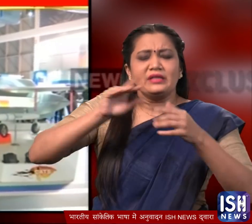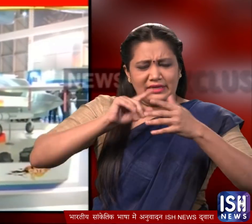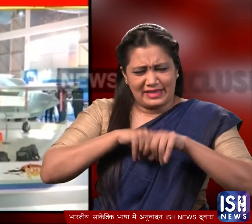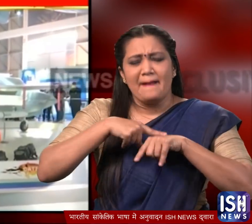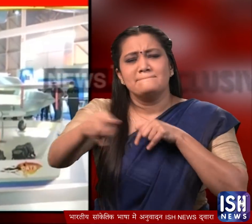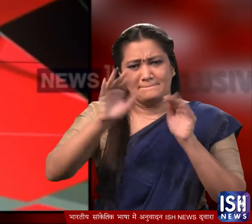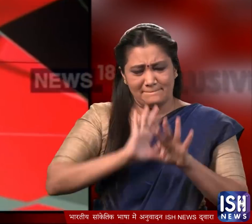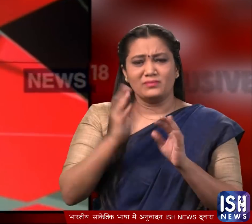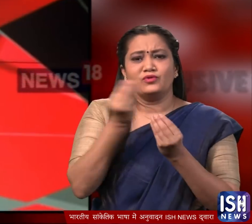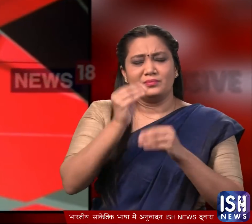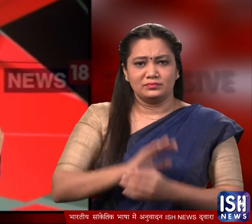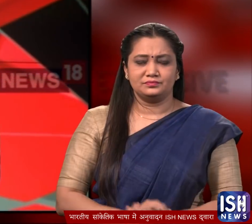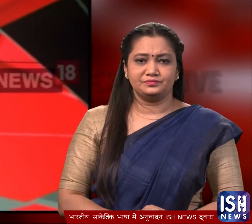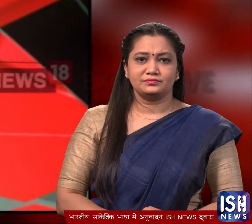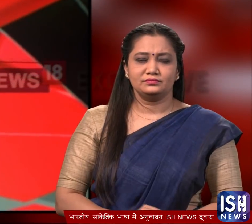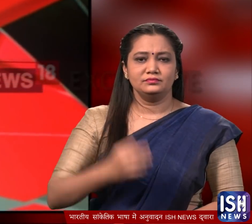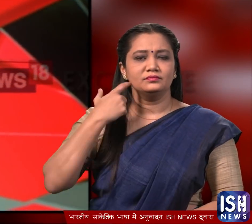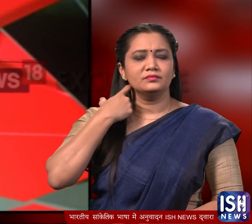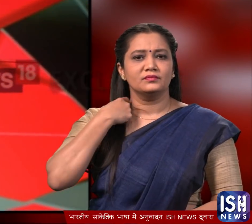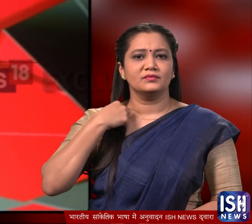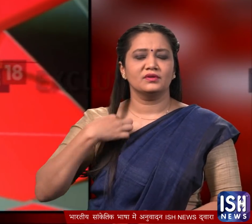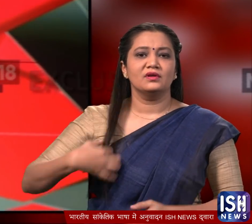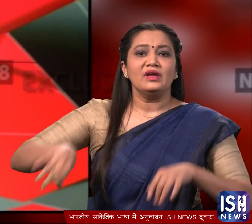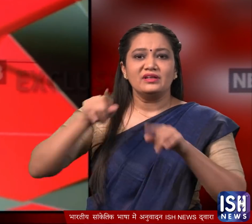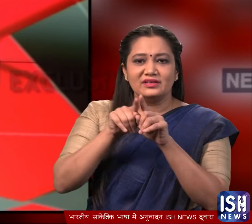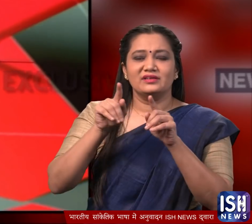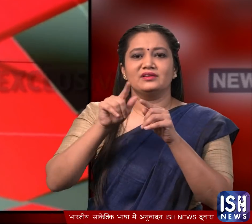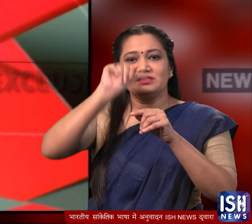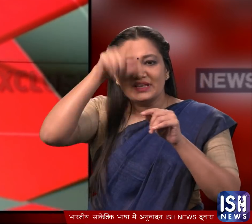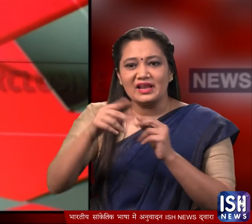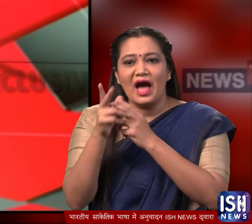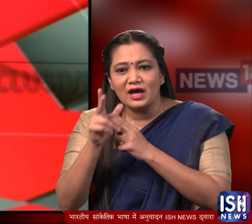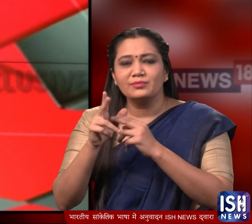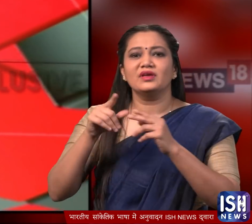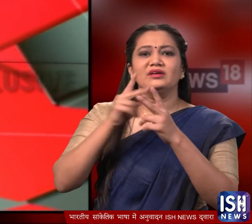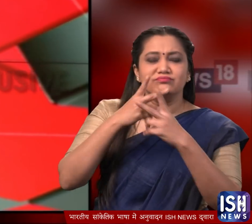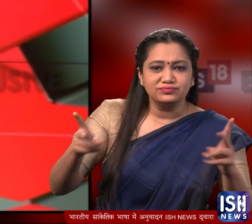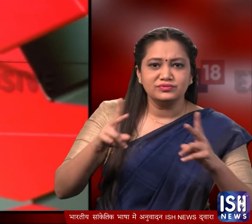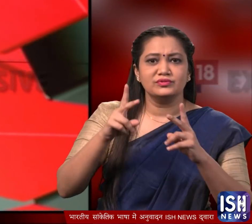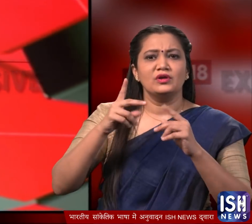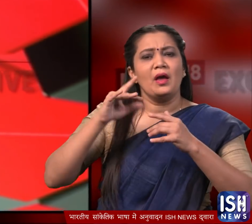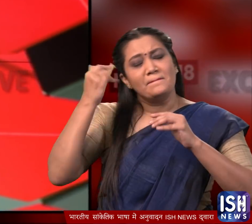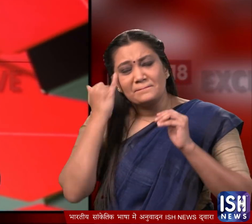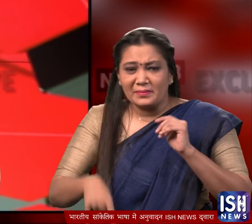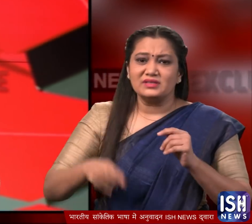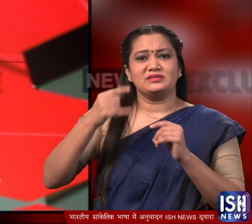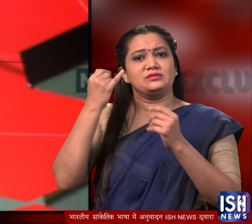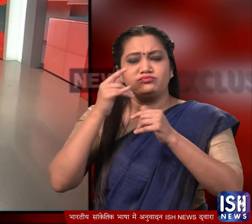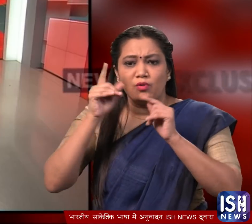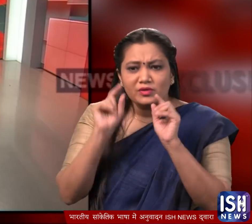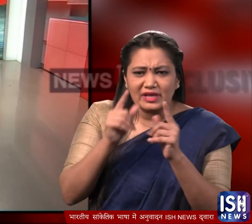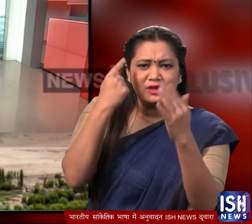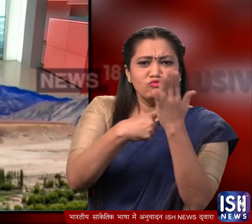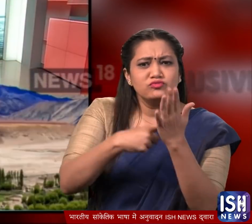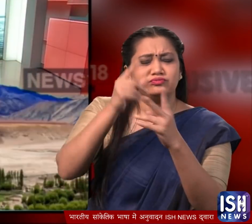वक्त और लगेगा, लेकिन इसे तैयार करने में भारतीय फौज की जरूरतों और भारतीय फौज के हथियारों का पूरा ध्यान रखा गया